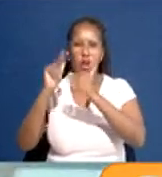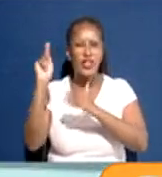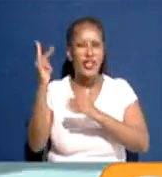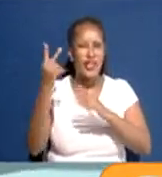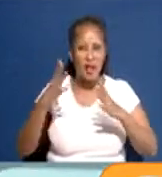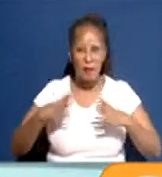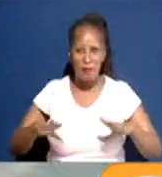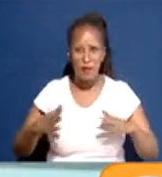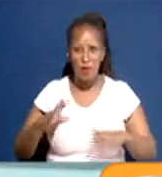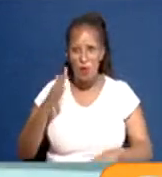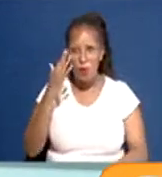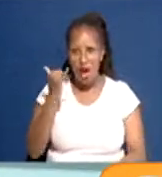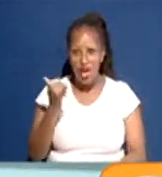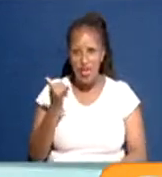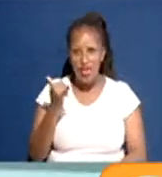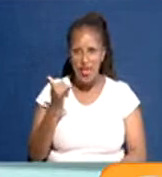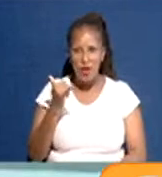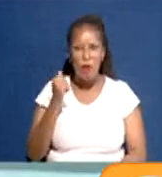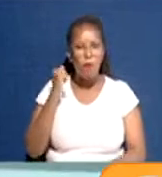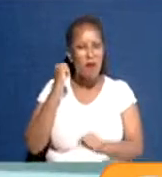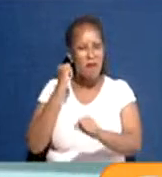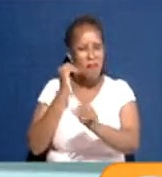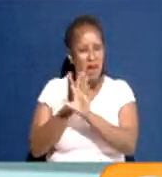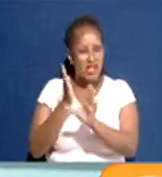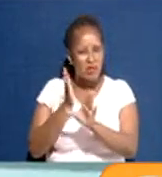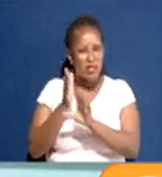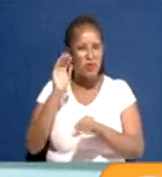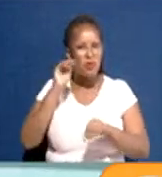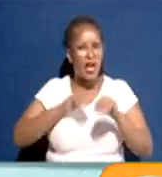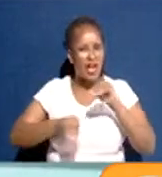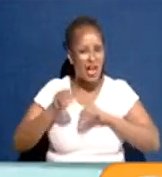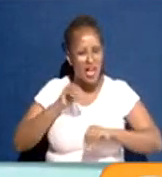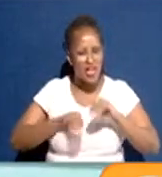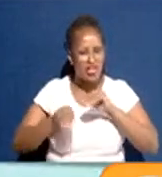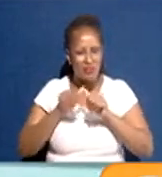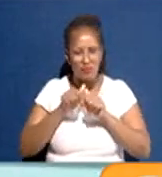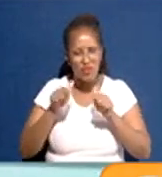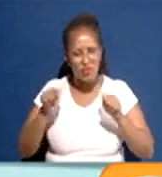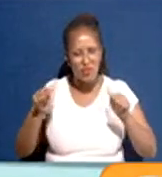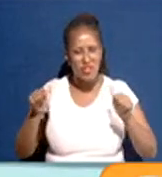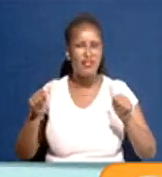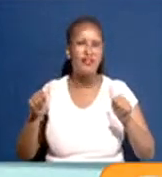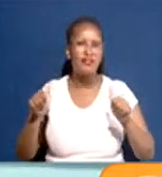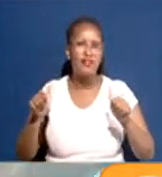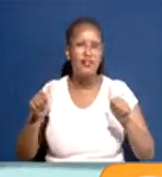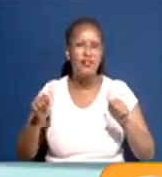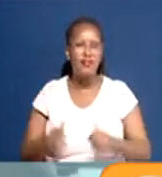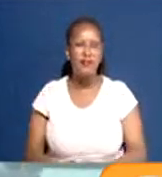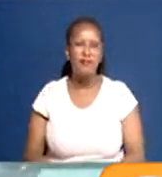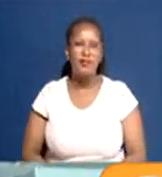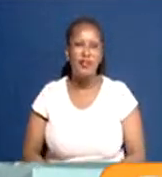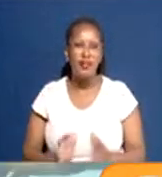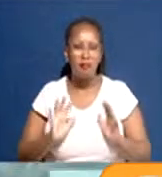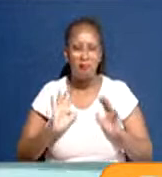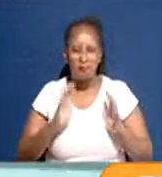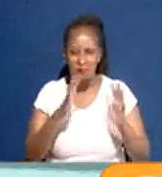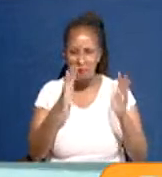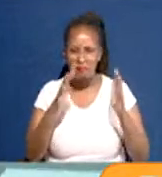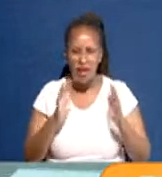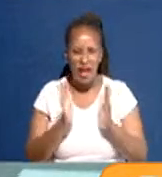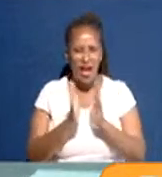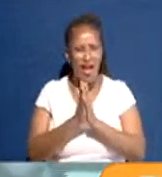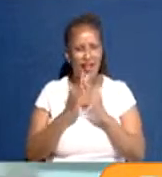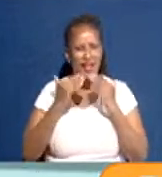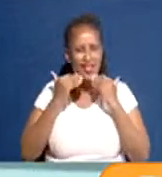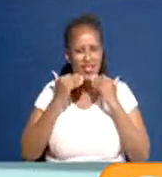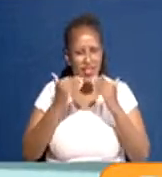kwa sababu ya kushiriki katika uchaguzi huo kwa njia iliyofaa. Pongezi na